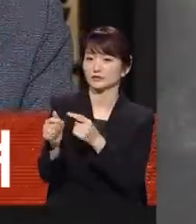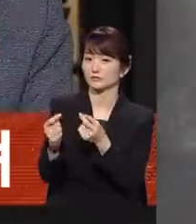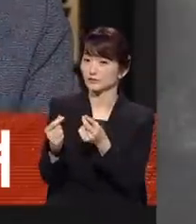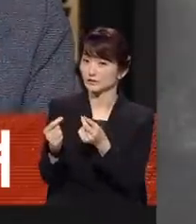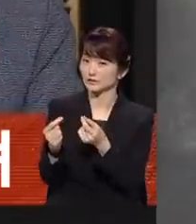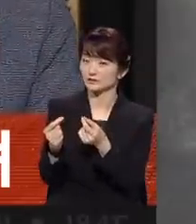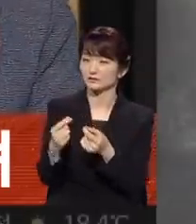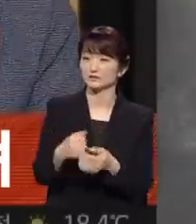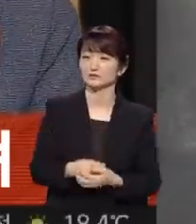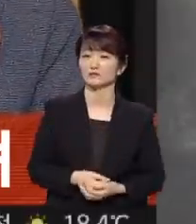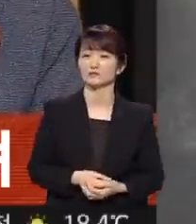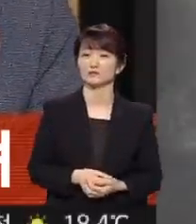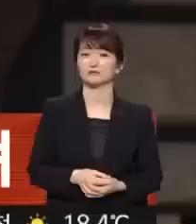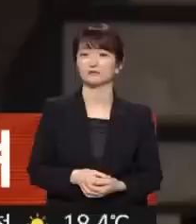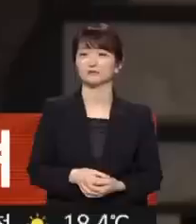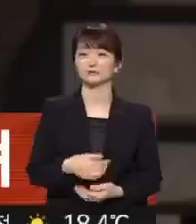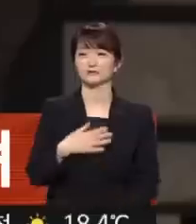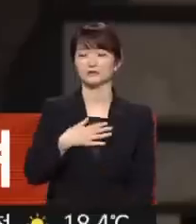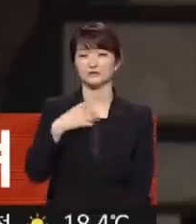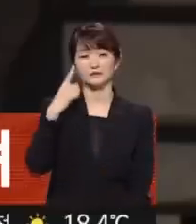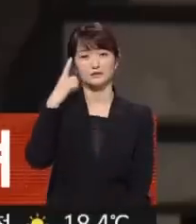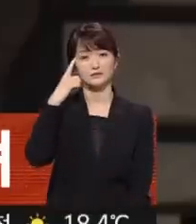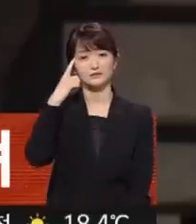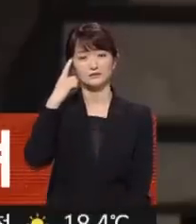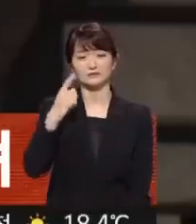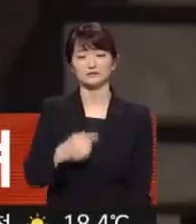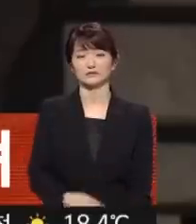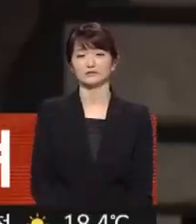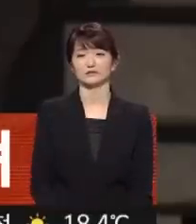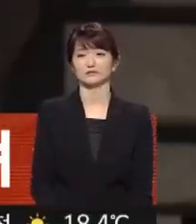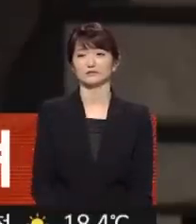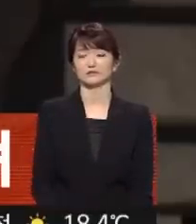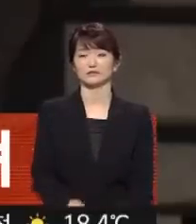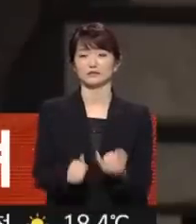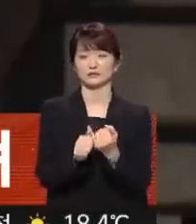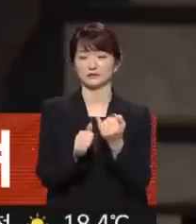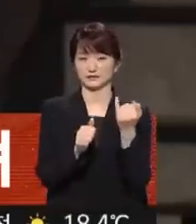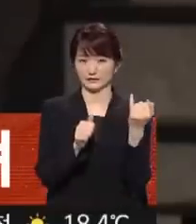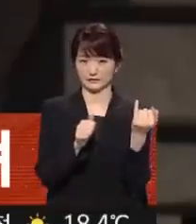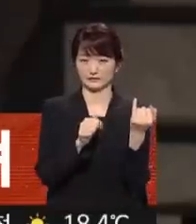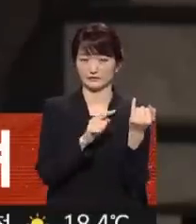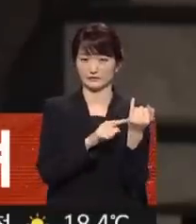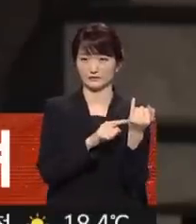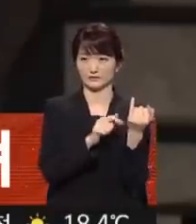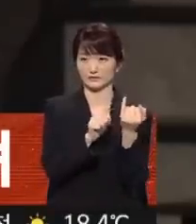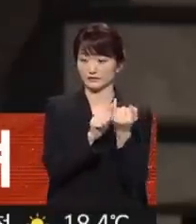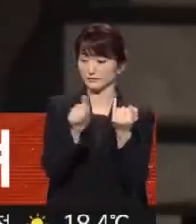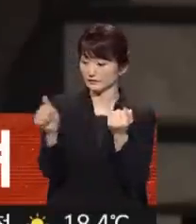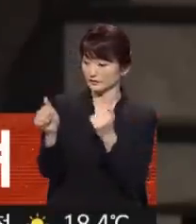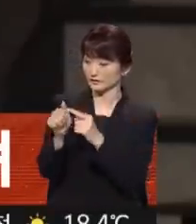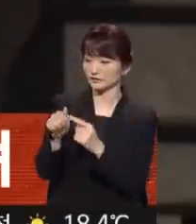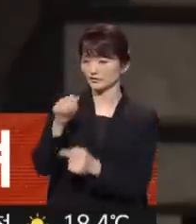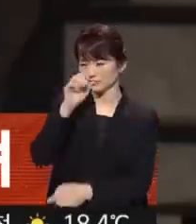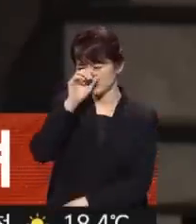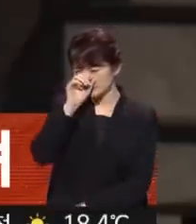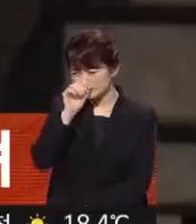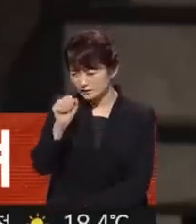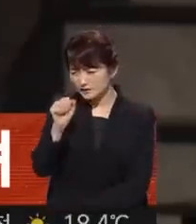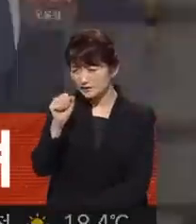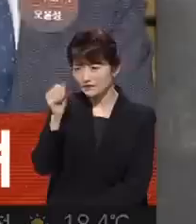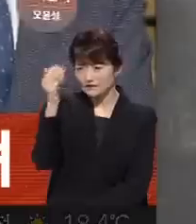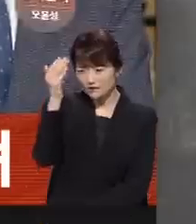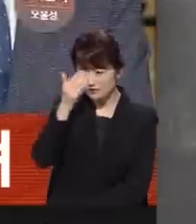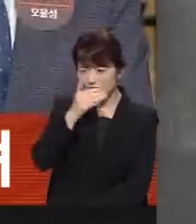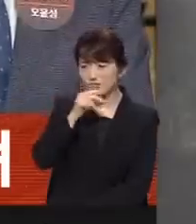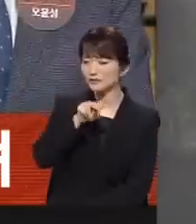경우일까요? 실제로 이제 제가 봤을 때는 어차피 이 아내가 이 남편의 순수함을 보고 결혼을